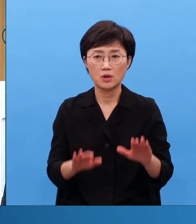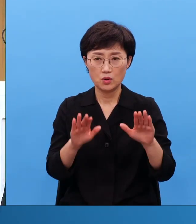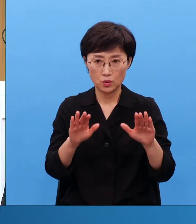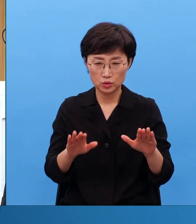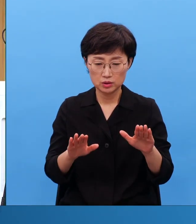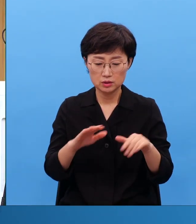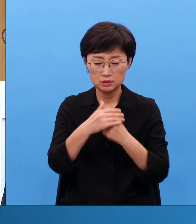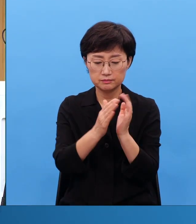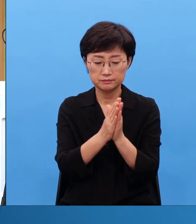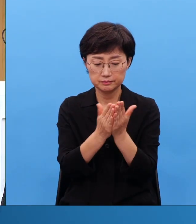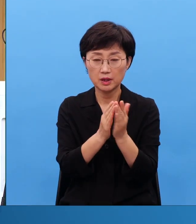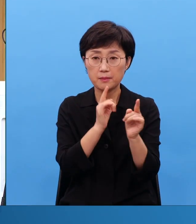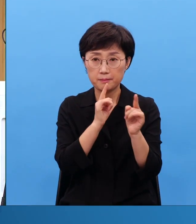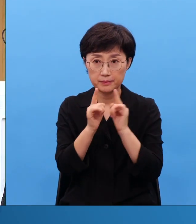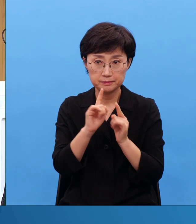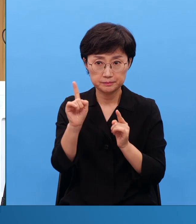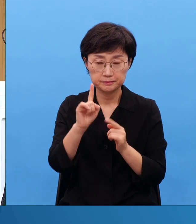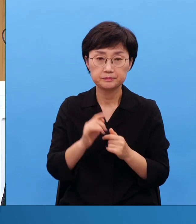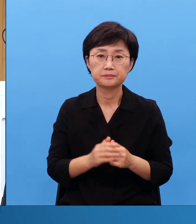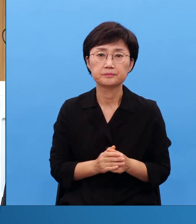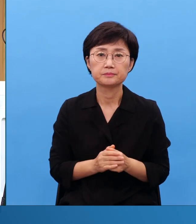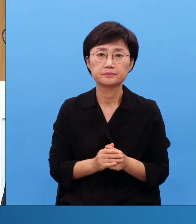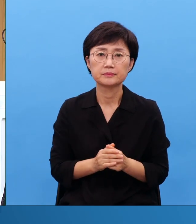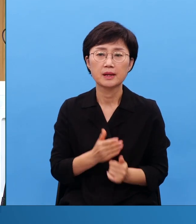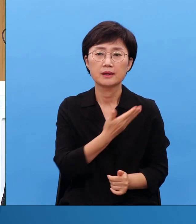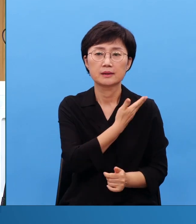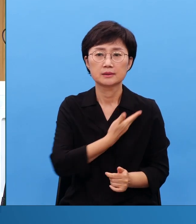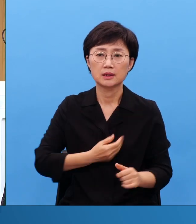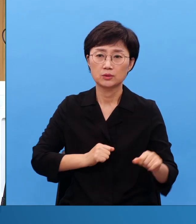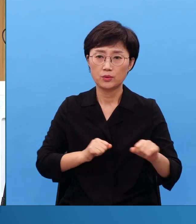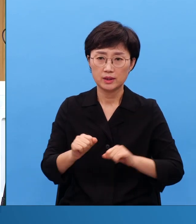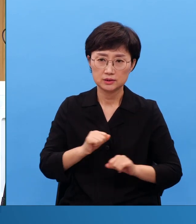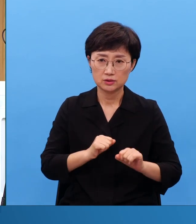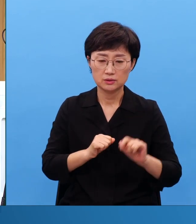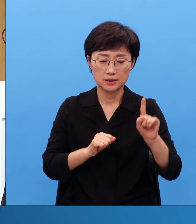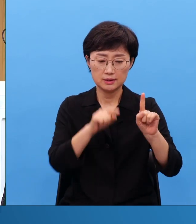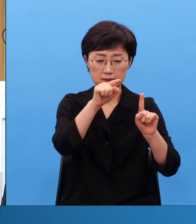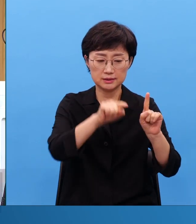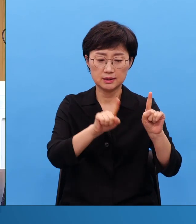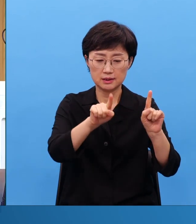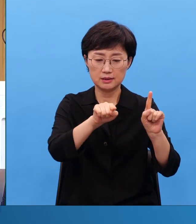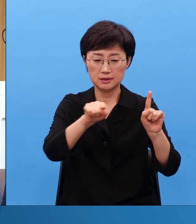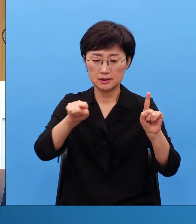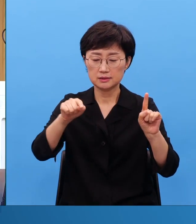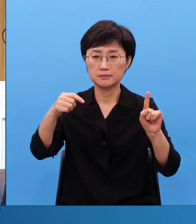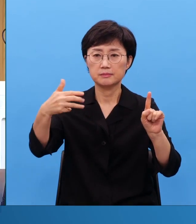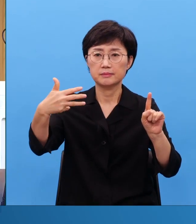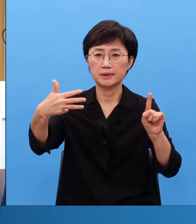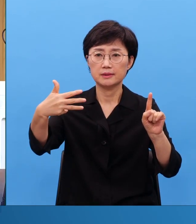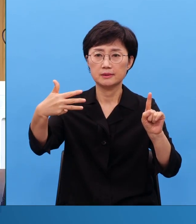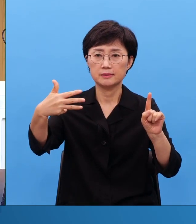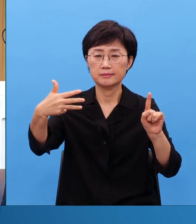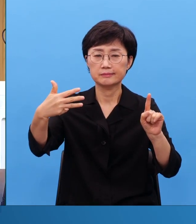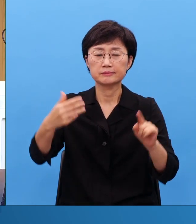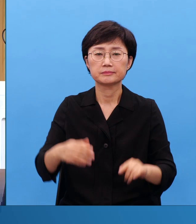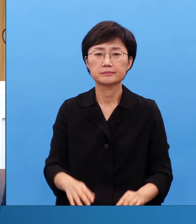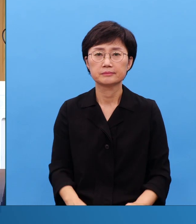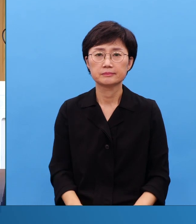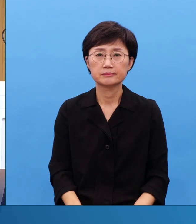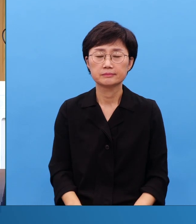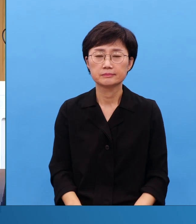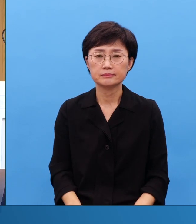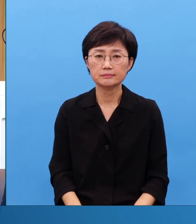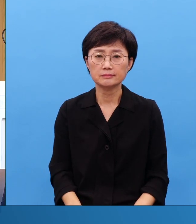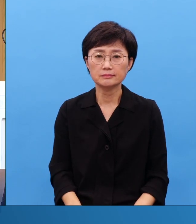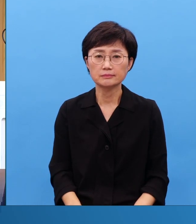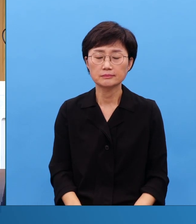추수감사주일에 주시는 하나님의 영원한 언약의 말씀은 사도행전 1장 1절에서 8절 말씀입니다. The eternal word of covenant that God has given to us for this